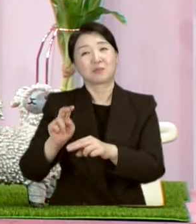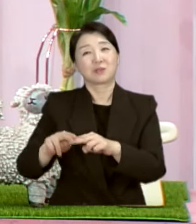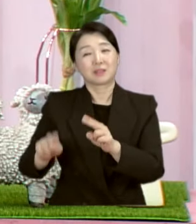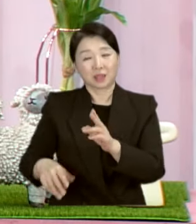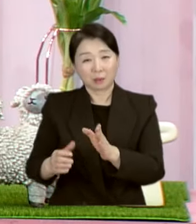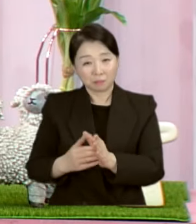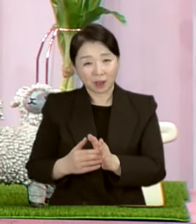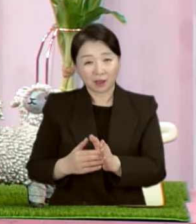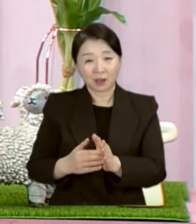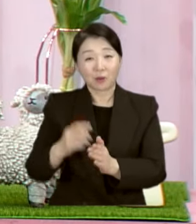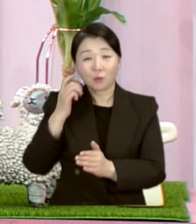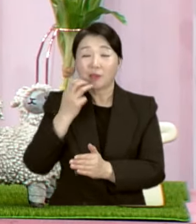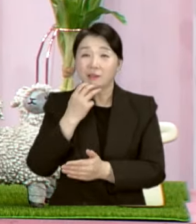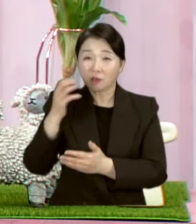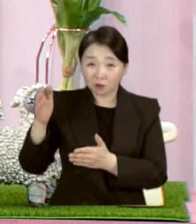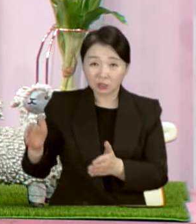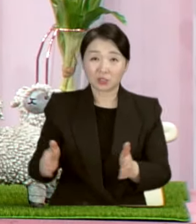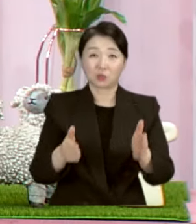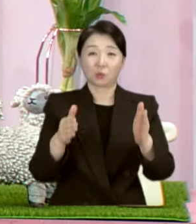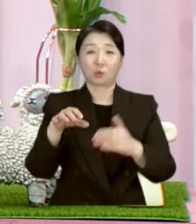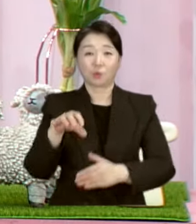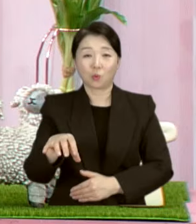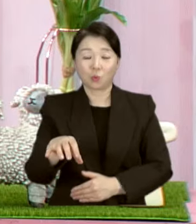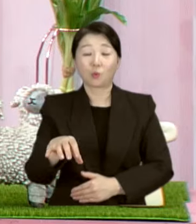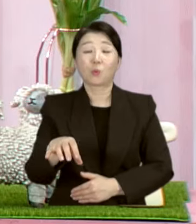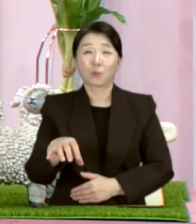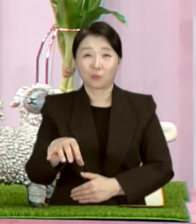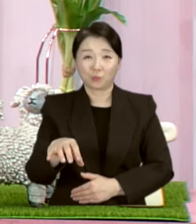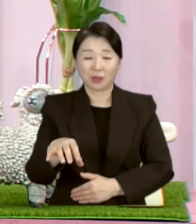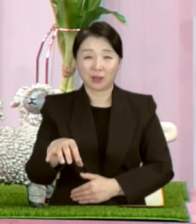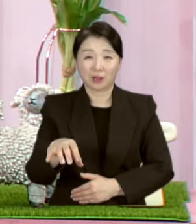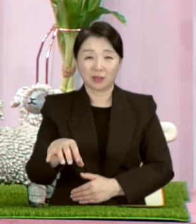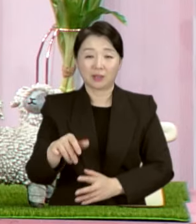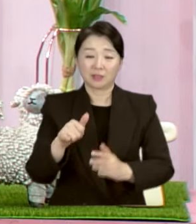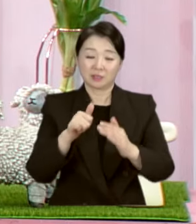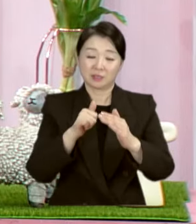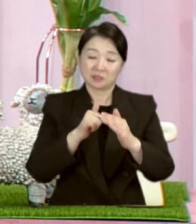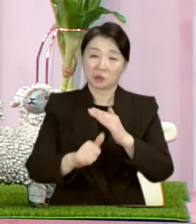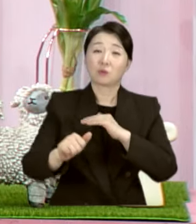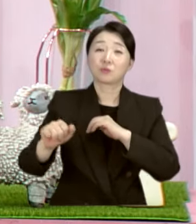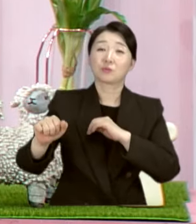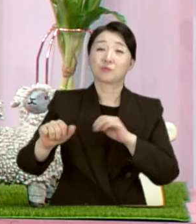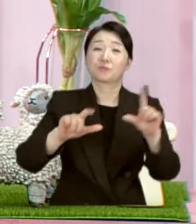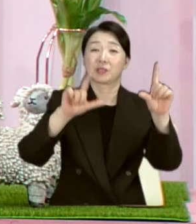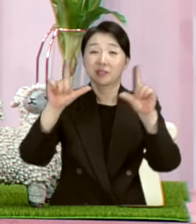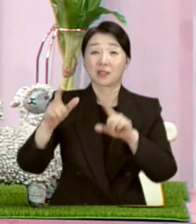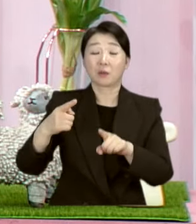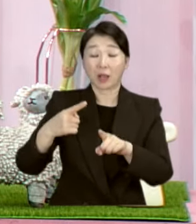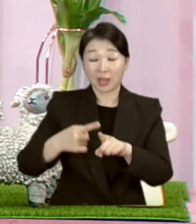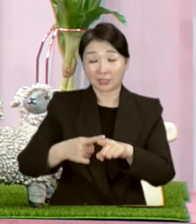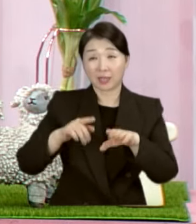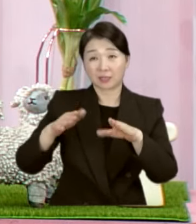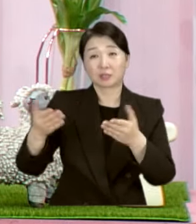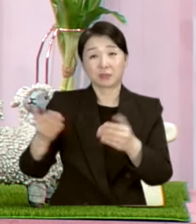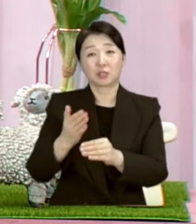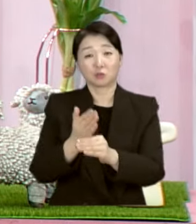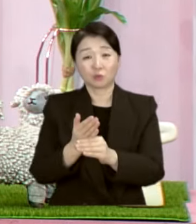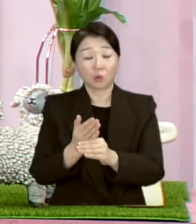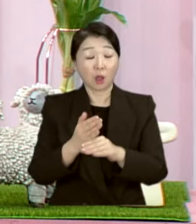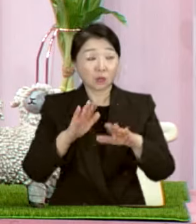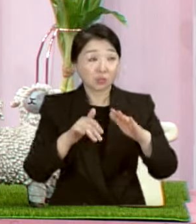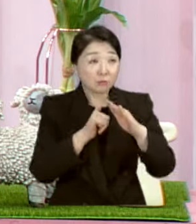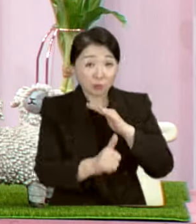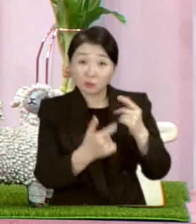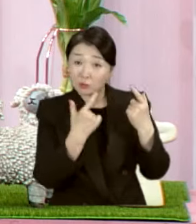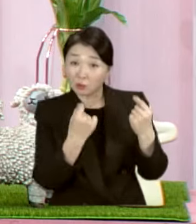이제 그래도 경기도 이제 선발로 네. 선수생활 하시면서 아, 그래요? 사역도 하시면서 아직 현역 선수를 하고. 네.